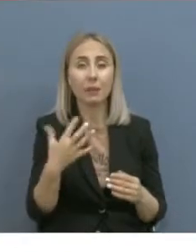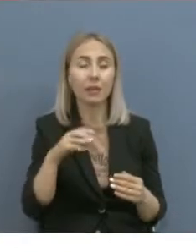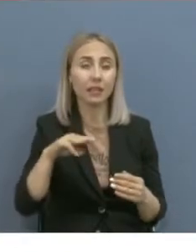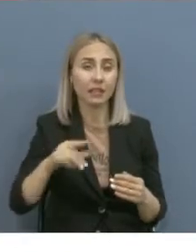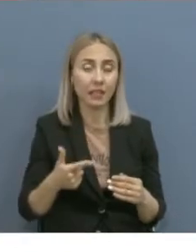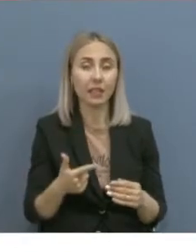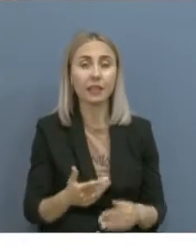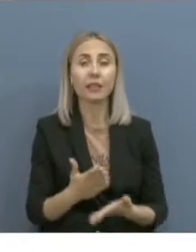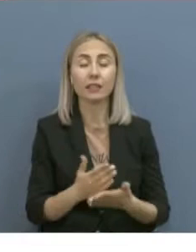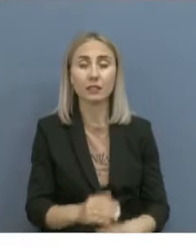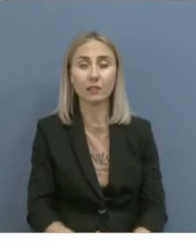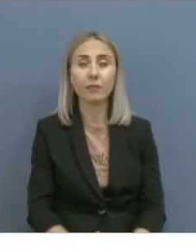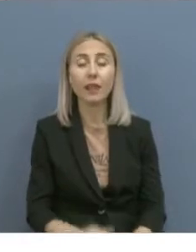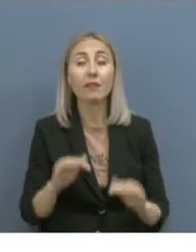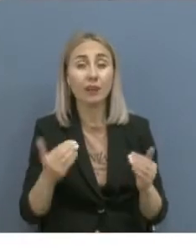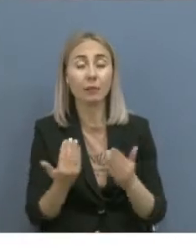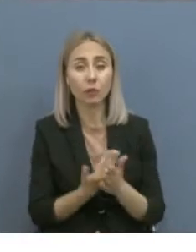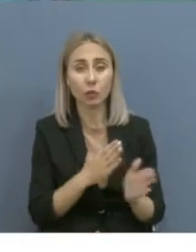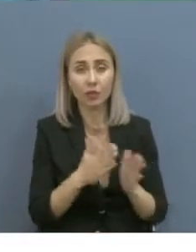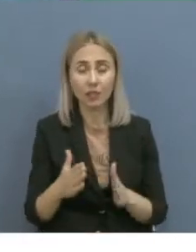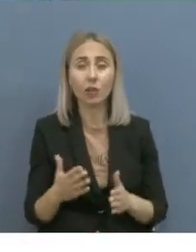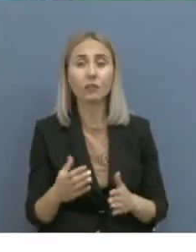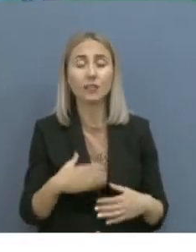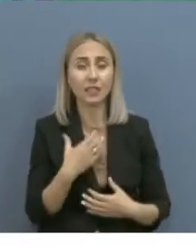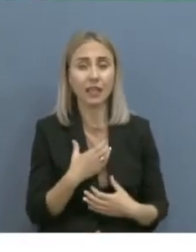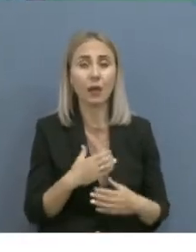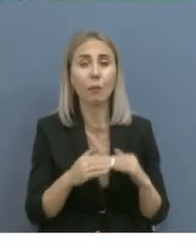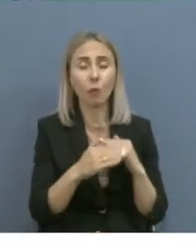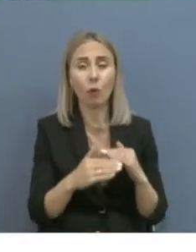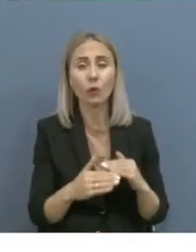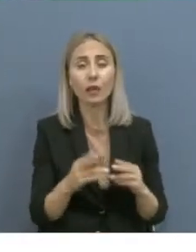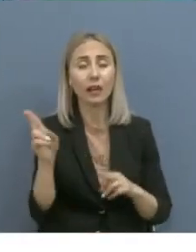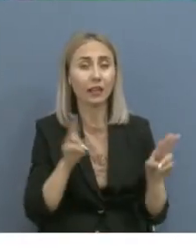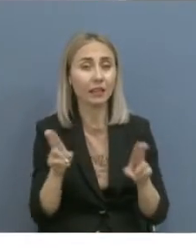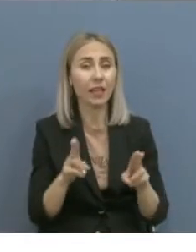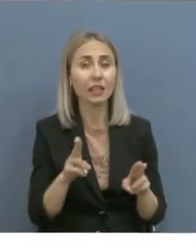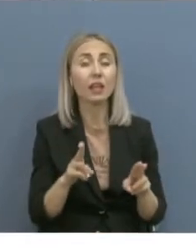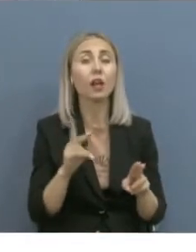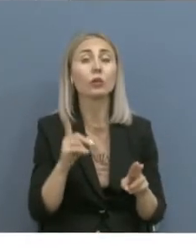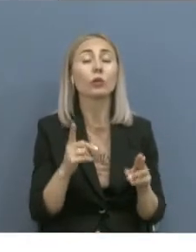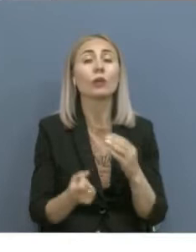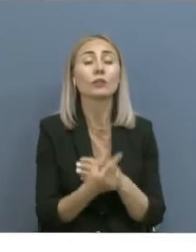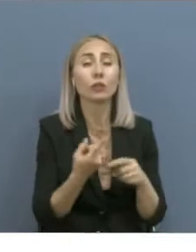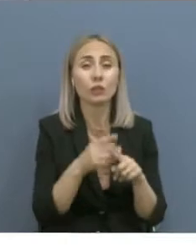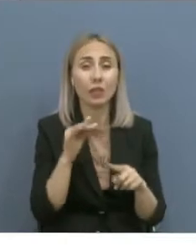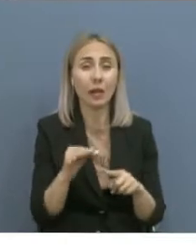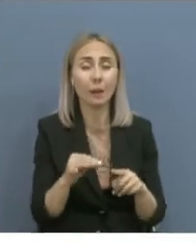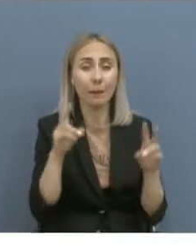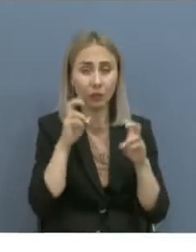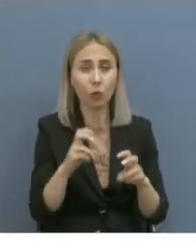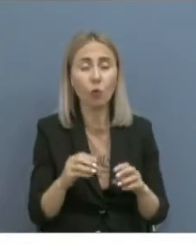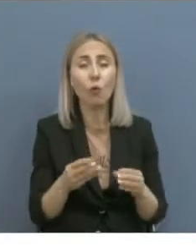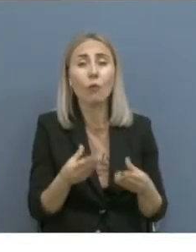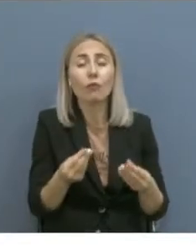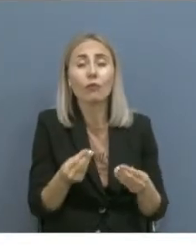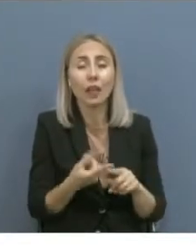сақтандырылған егістік алқабы жерді қашықтан зондтау көздері арқылы бақыланады. Ылғал деңгейінің мониторингі тұрақты негізде жүргізіледі және